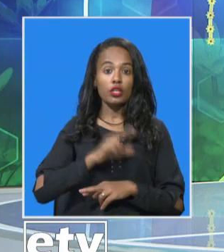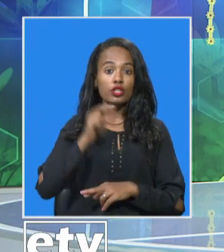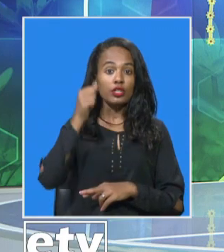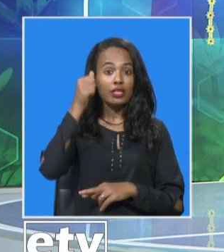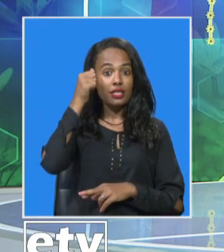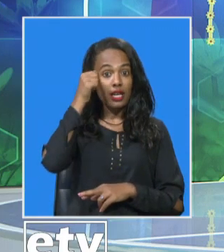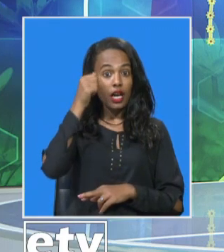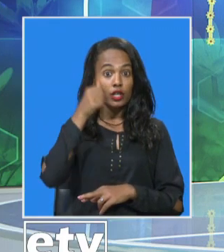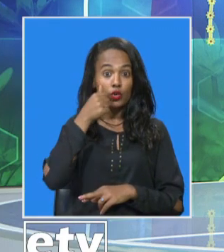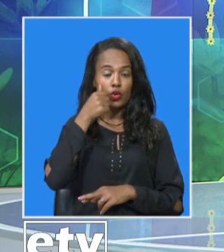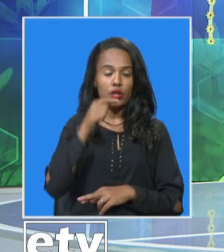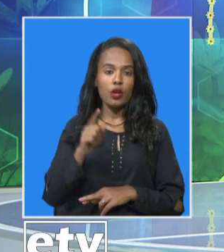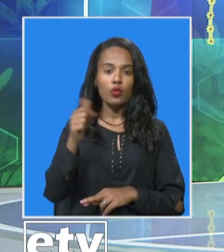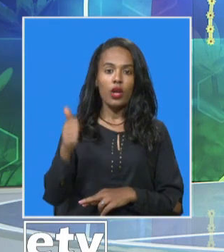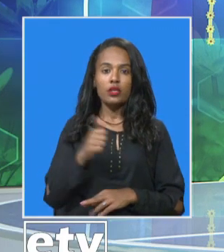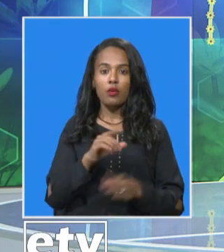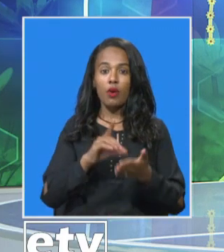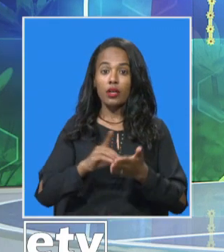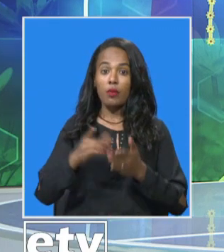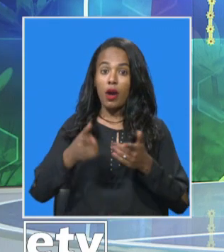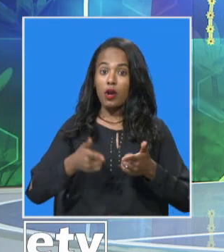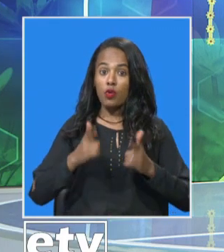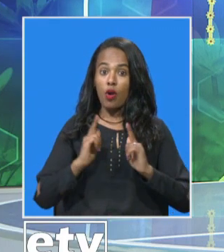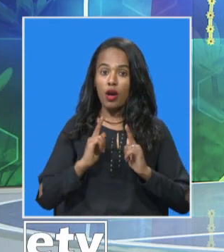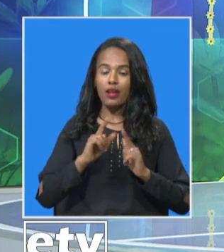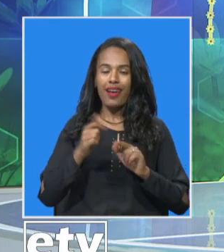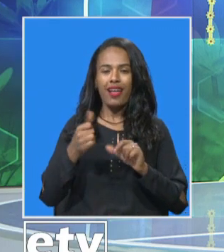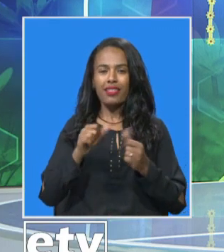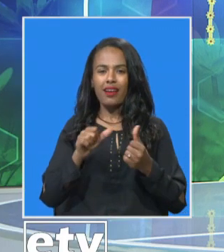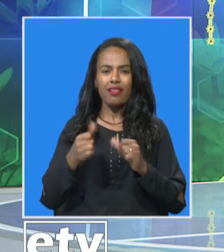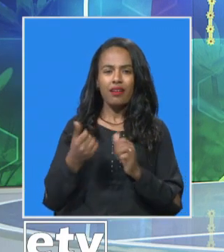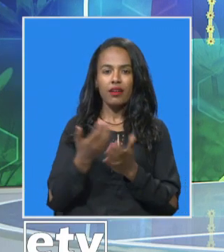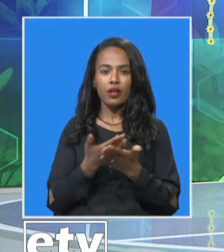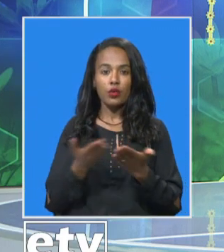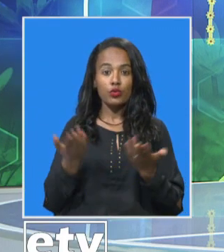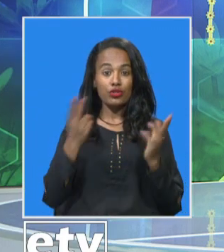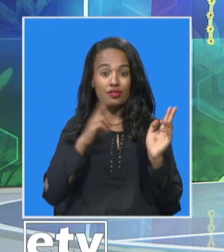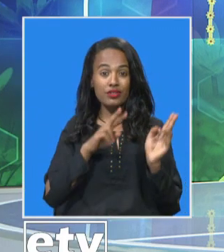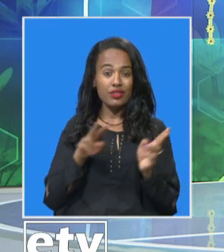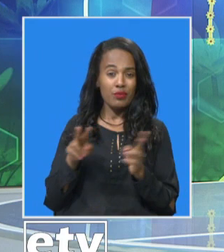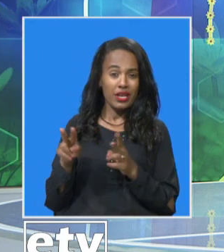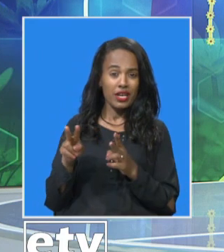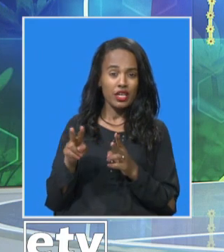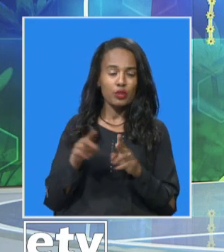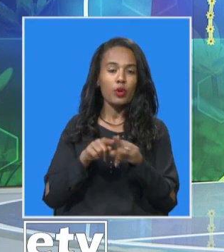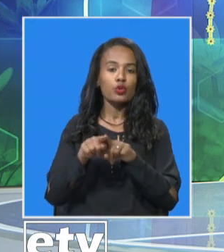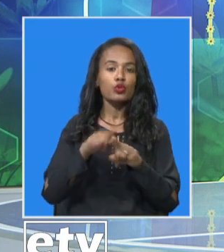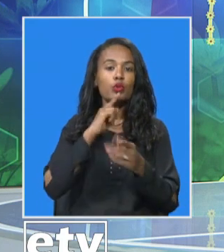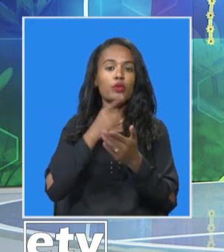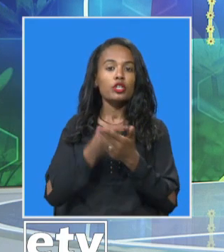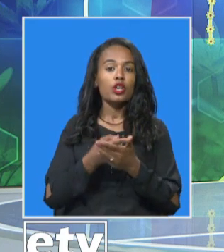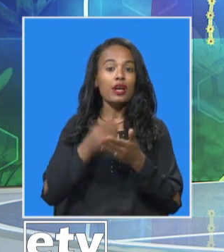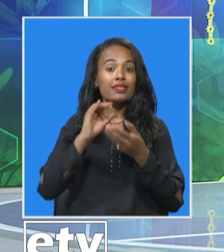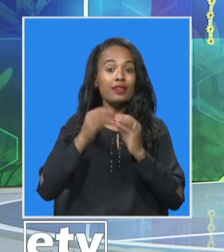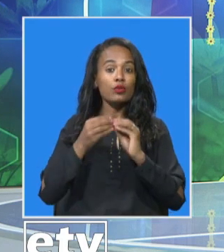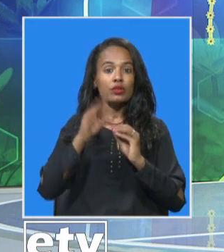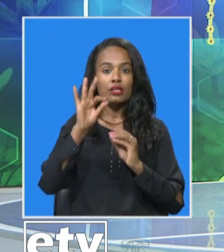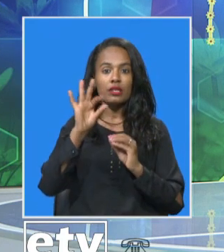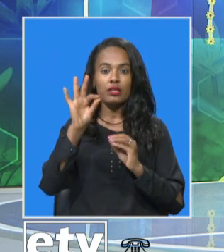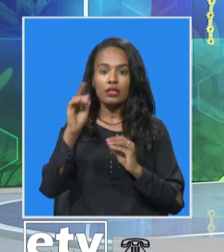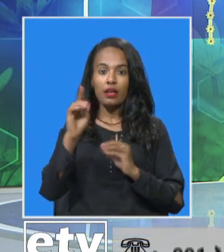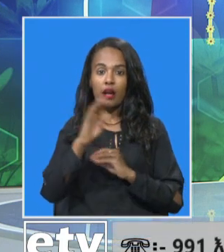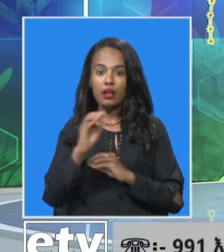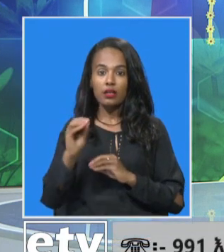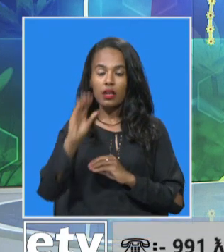ይድነቃቸው ሰማው እንደዘገበው የአዲስ አበባ ከተማ ነዋሪ አጠራጣሪ ነገሮችን ሲመለከት በኮሚሽኑ የመረጃ ስልክ ቁጥሮች 991